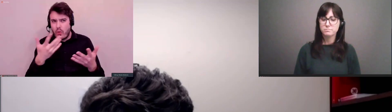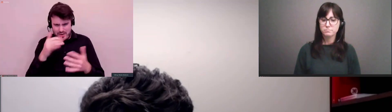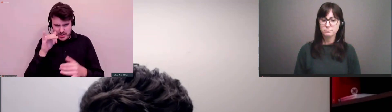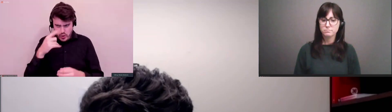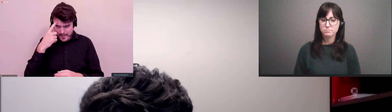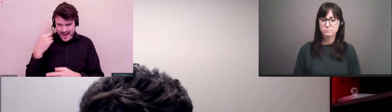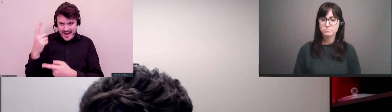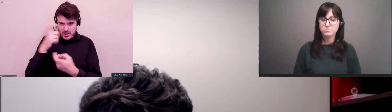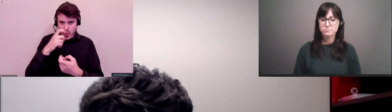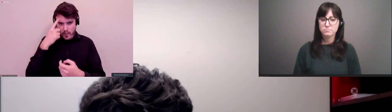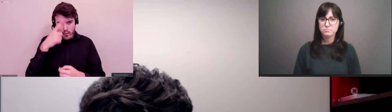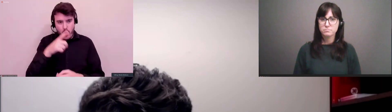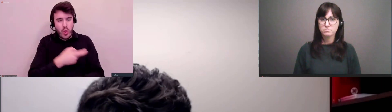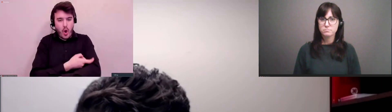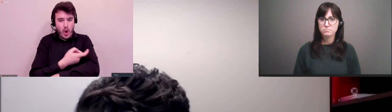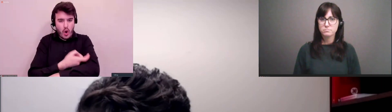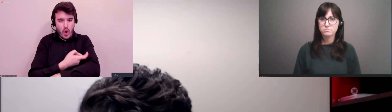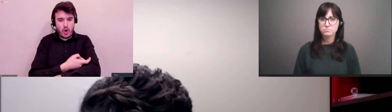question pour Dr. Wilmore.